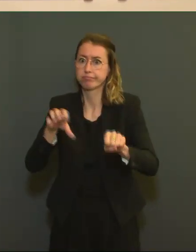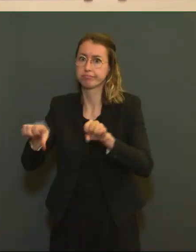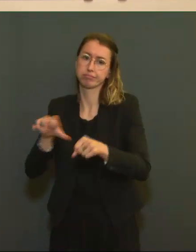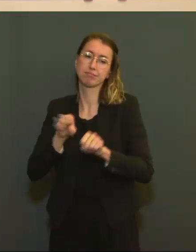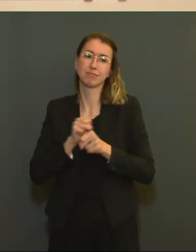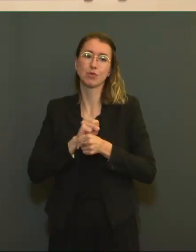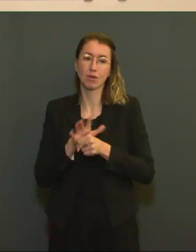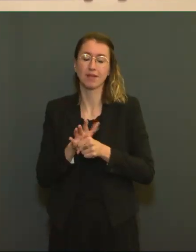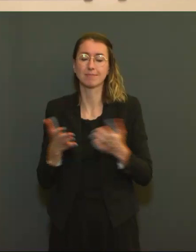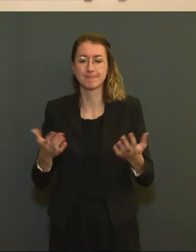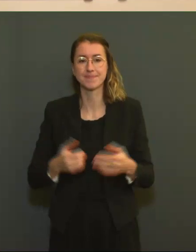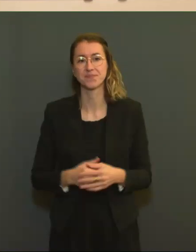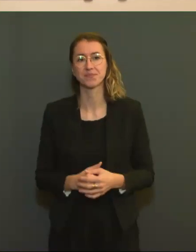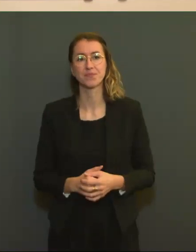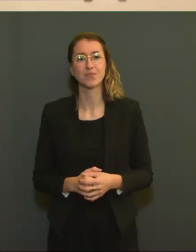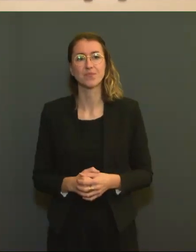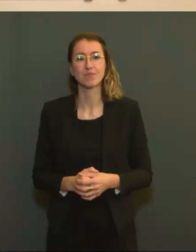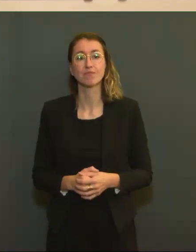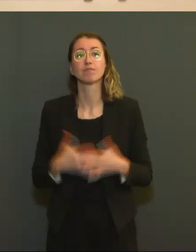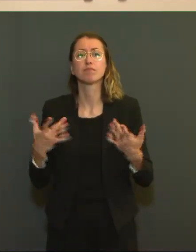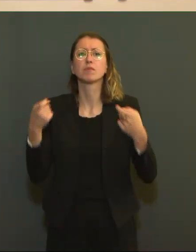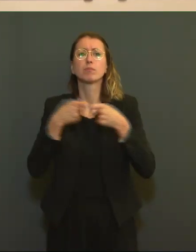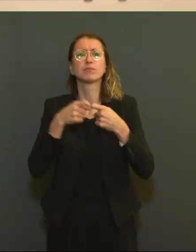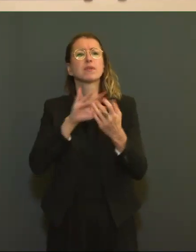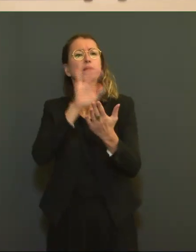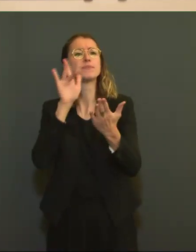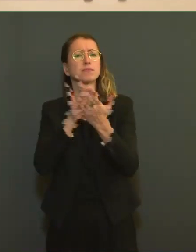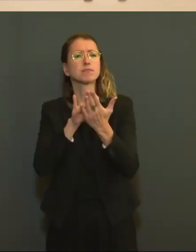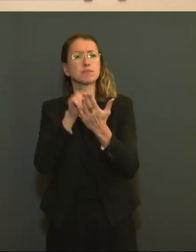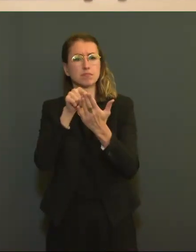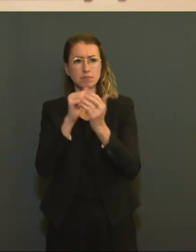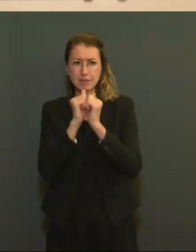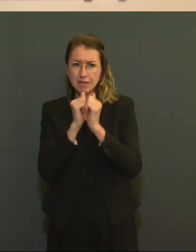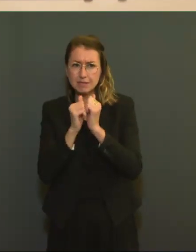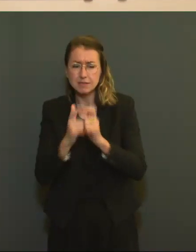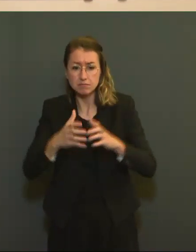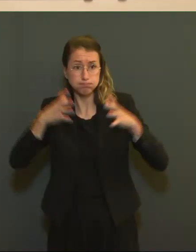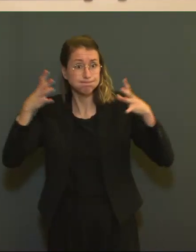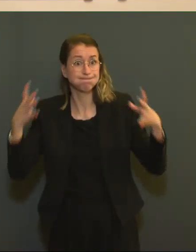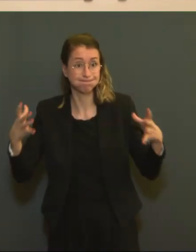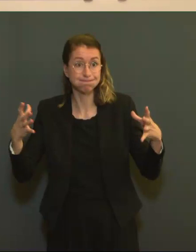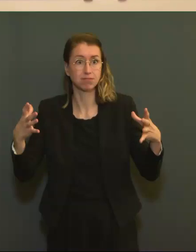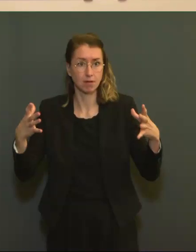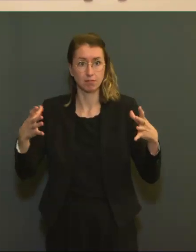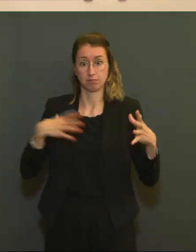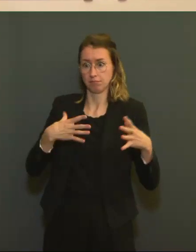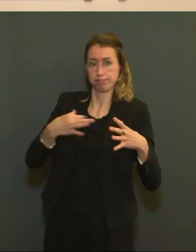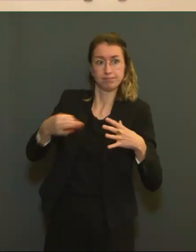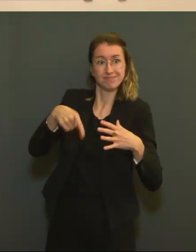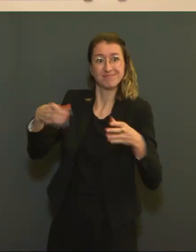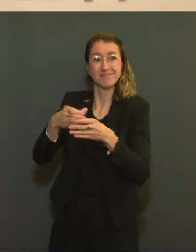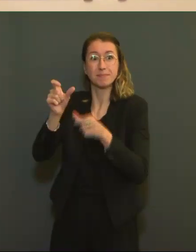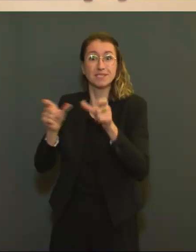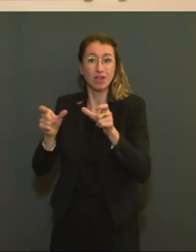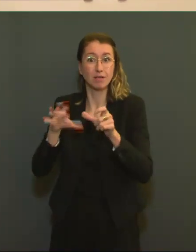région de Bruxelles-Capitale, on a un taux de positivité qui est 2 fois le taux de positivité que l'on a en Belgique. On a de l'ordre de 5%.